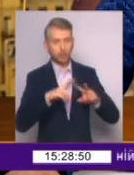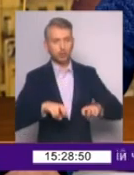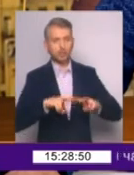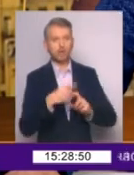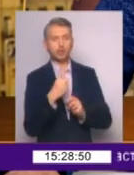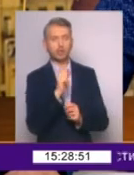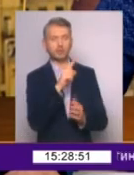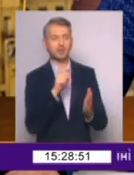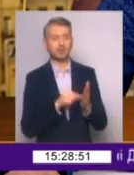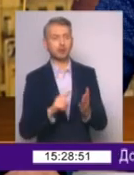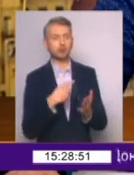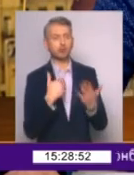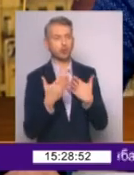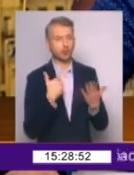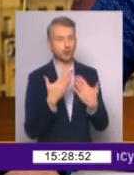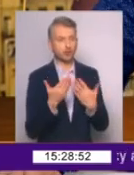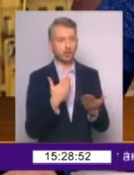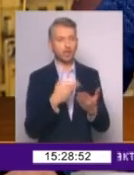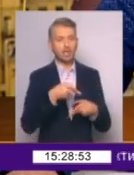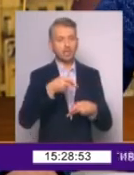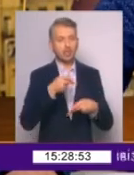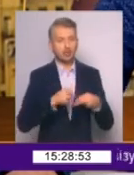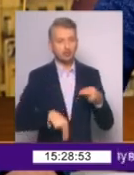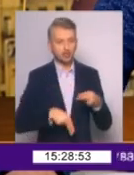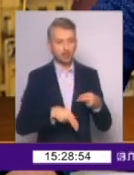із питань, яке стосується, скажімо, закінчення